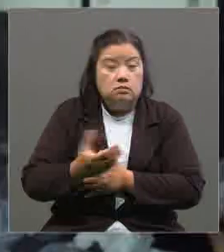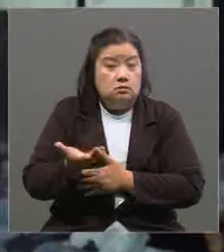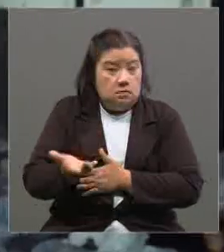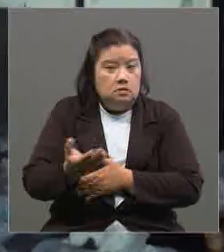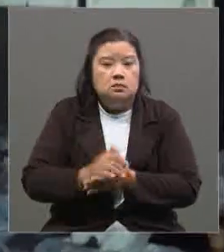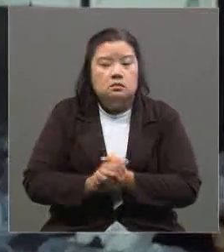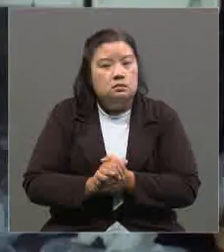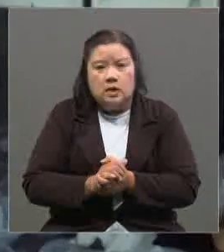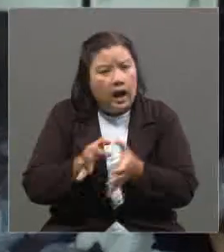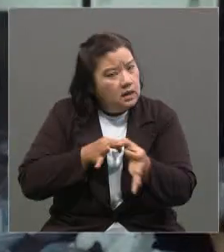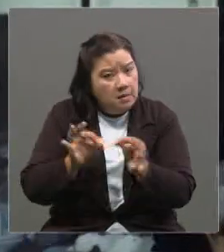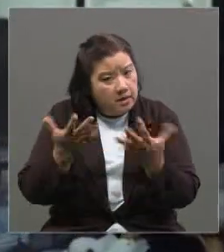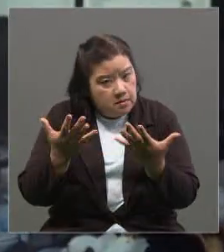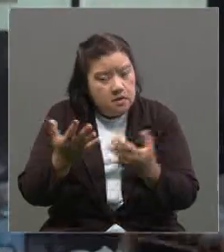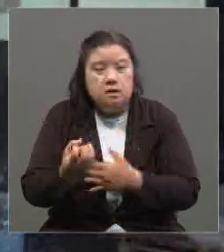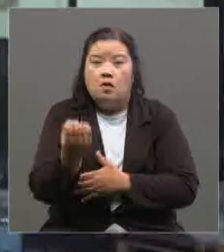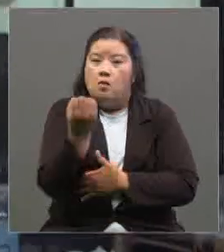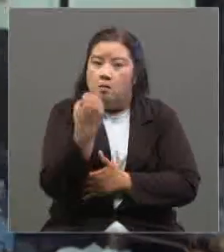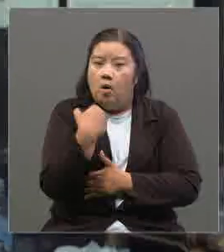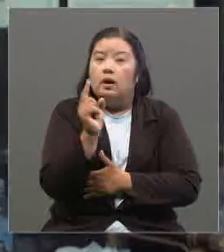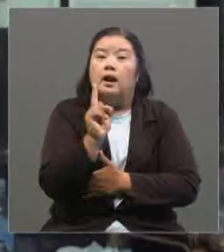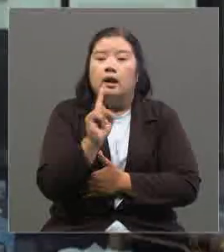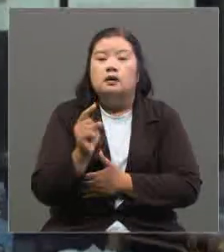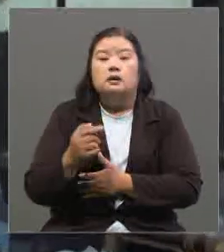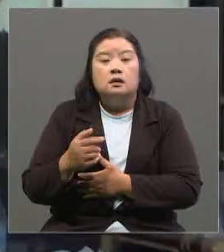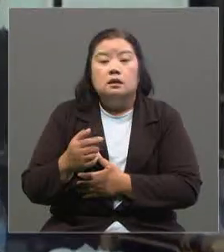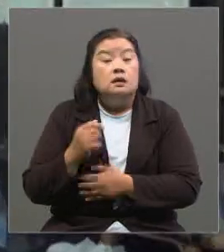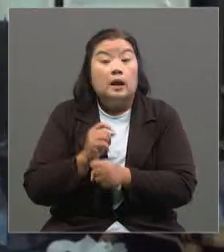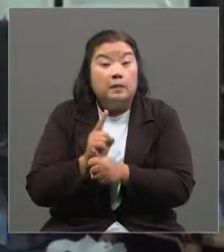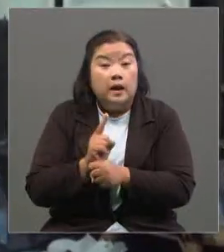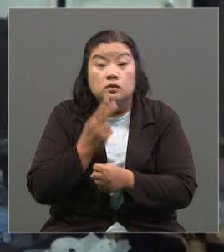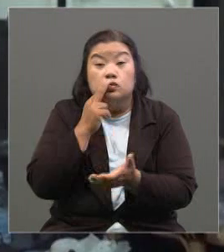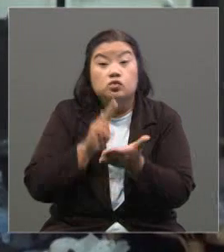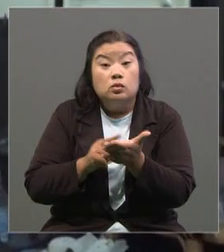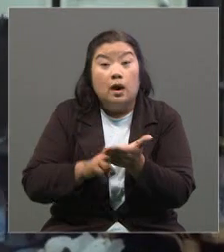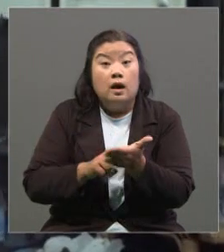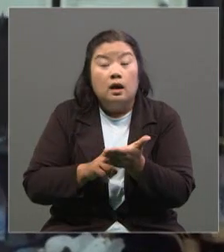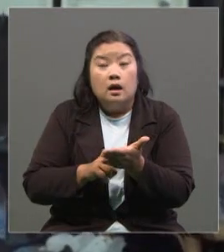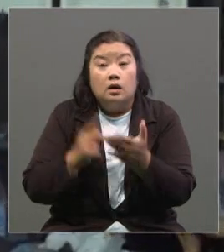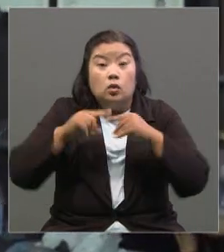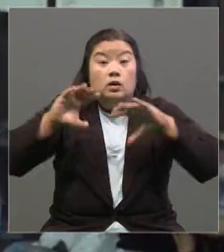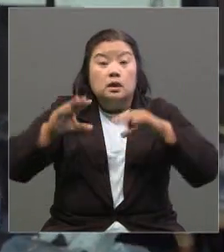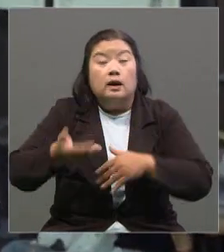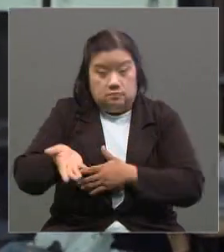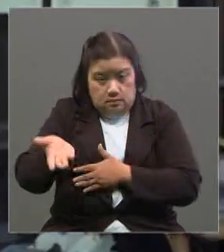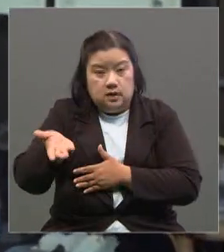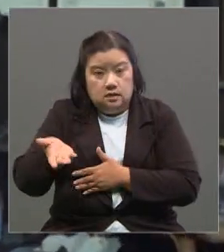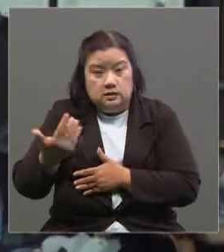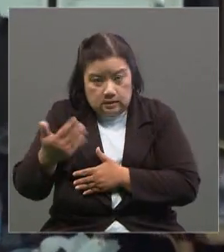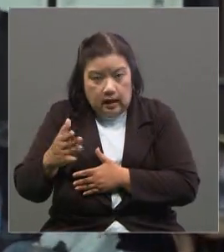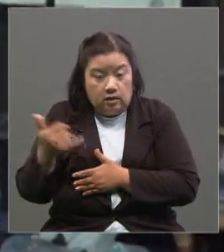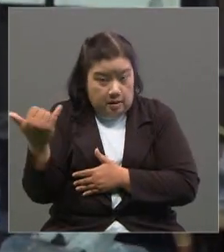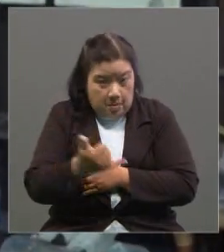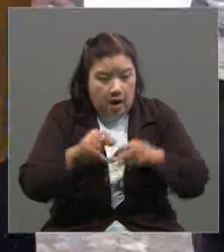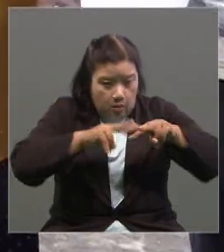ไม่ได้ชี้แจงเจ้าอาวาสบอกเพียงว่าให้ชาวบ้านไปทำหนังสือถึงหน่วยงานให้มาตรวจสอบเลยใบแจ้งความก็ได้แล้ว